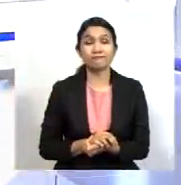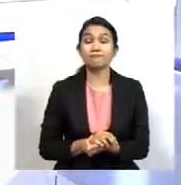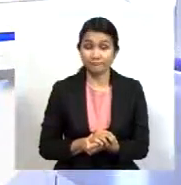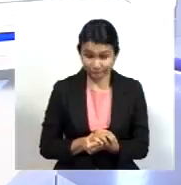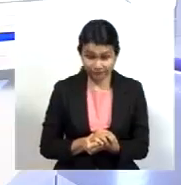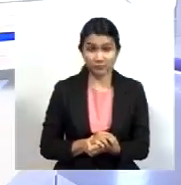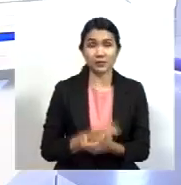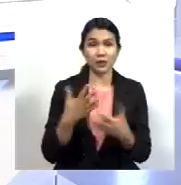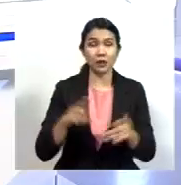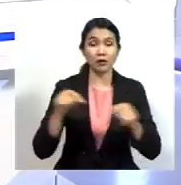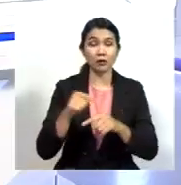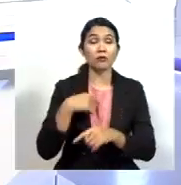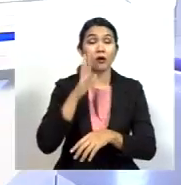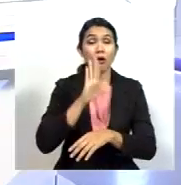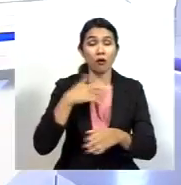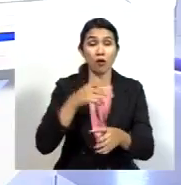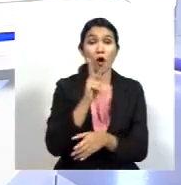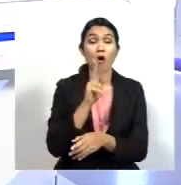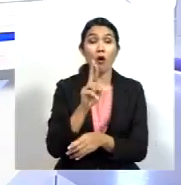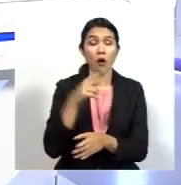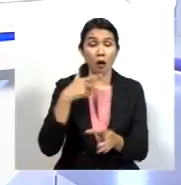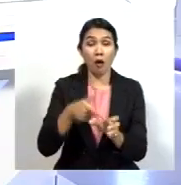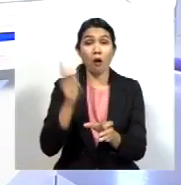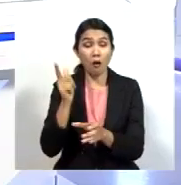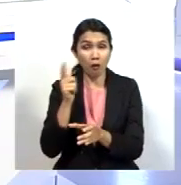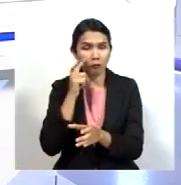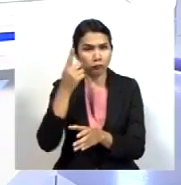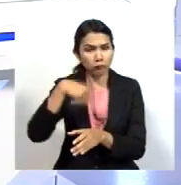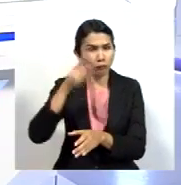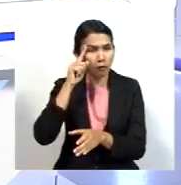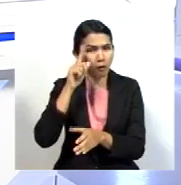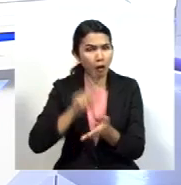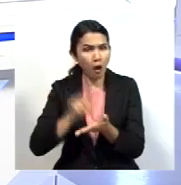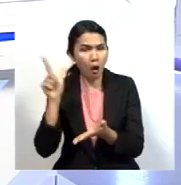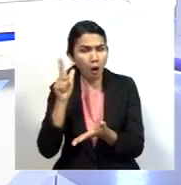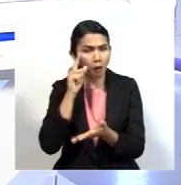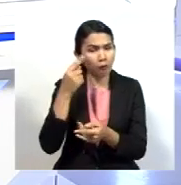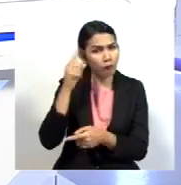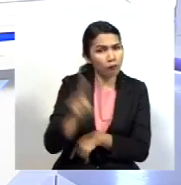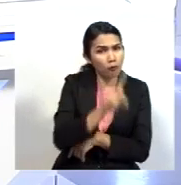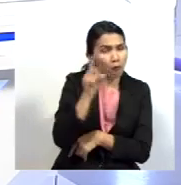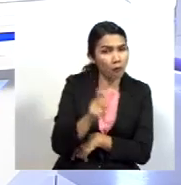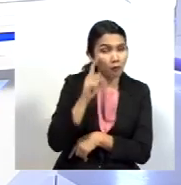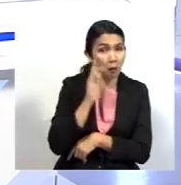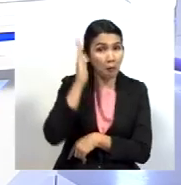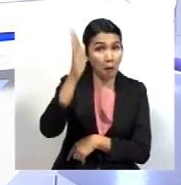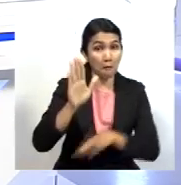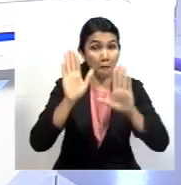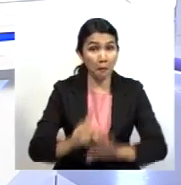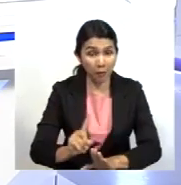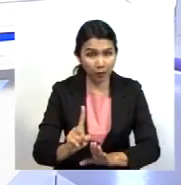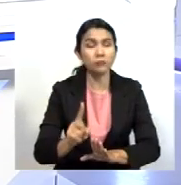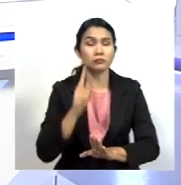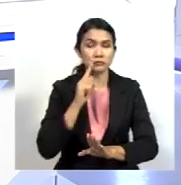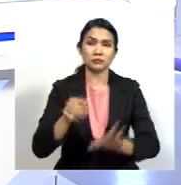สำหรับการที่คุณกรลาออกจากสมาชิกพรรคเนี่ยนะครับหลายคนก็จะสงสัยว่าเอ๊ะแล้วจะเป็นยังไงต่อไปเกิดอะไรขึ้นบ้างก็ที่สำคัญก็